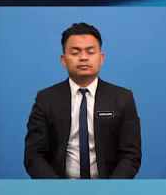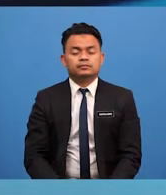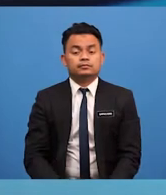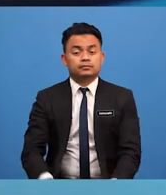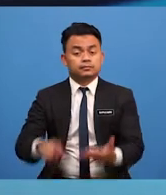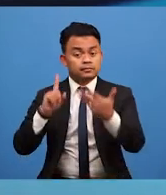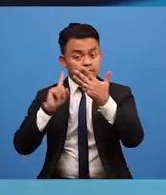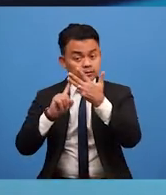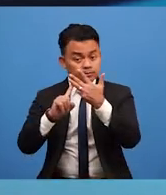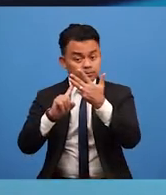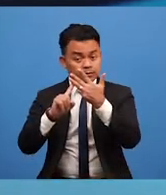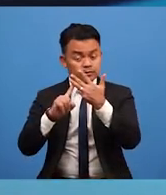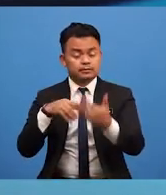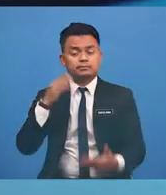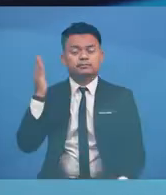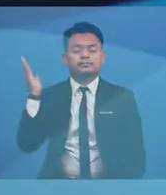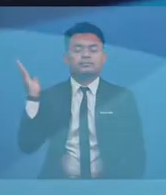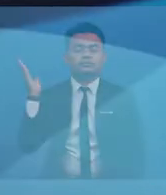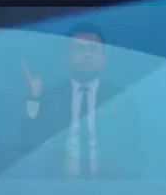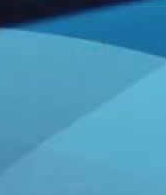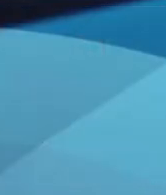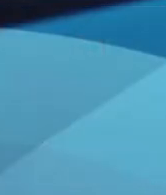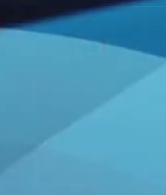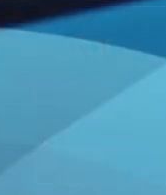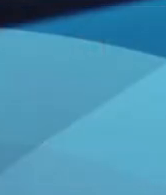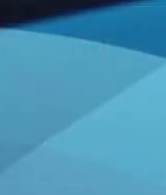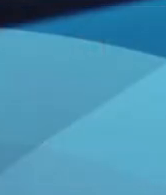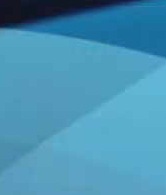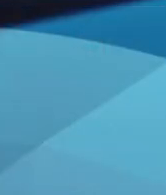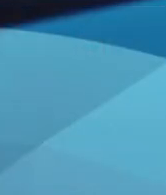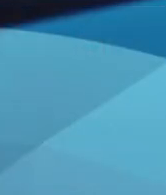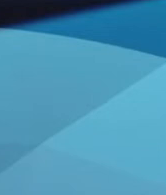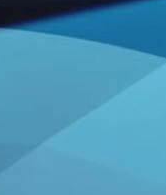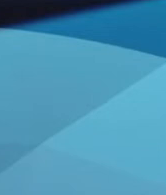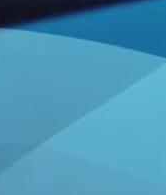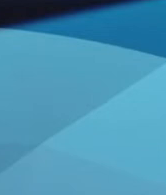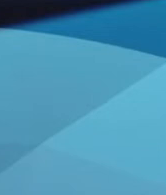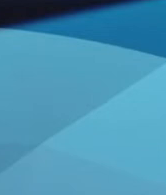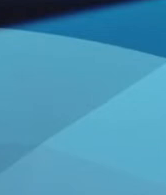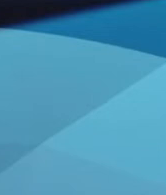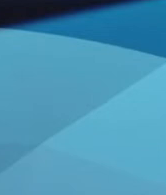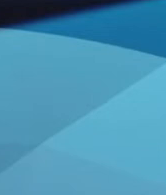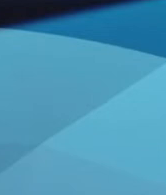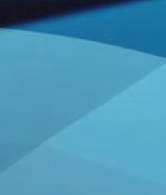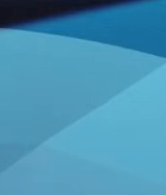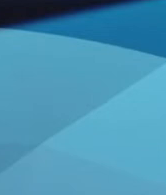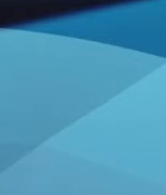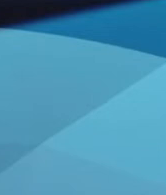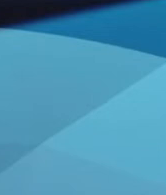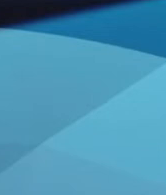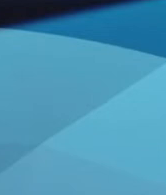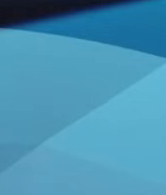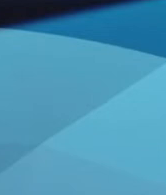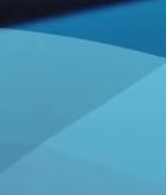Peralatan yang keempat ialah senduk kayu. Senduk kayu digunakan untuk menceduk